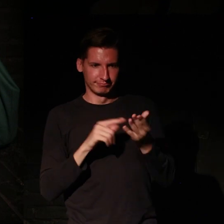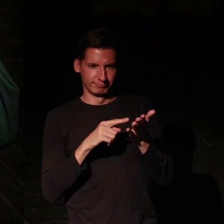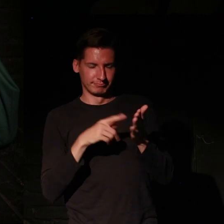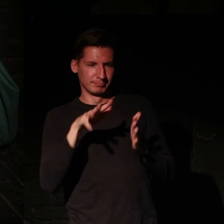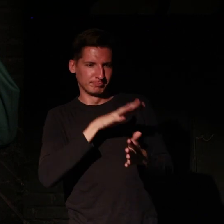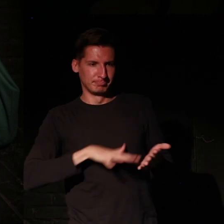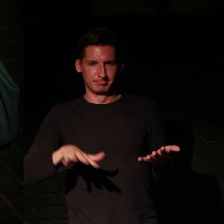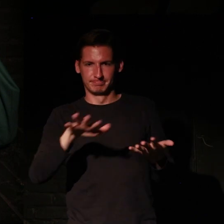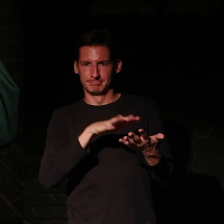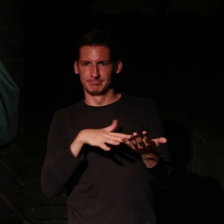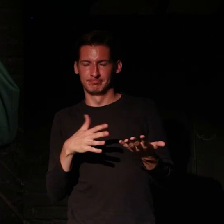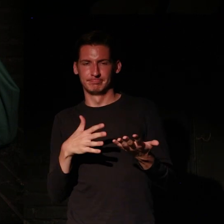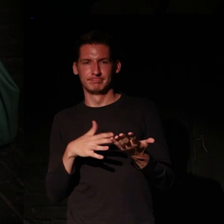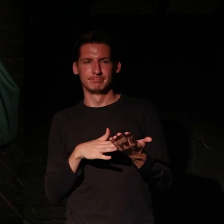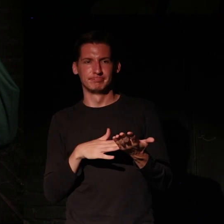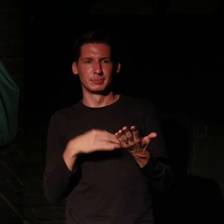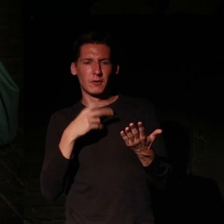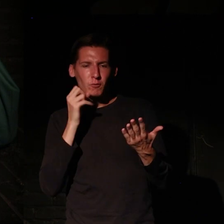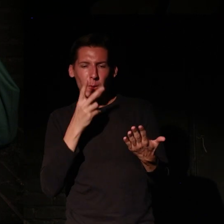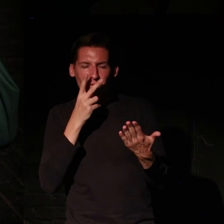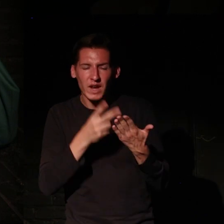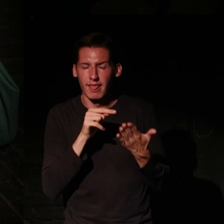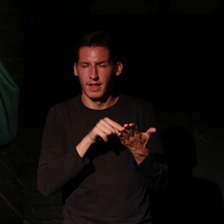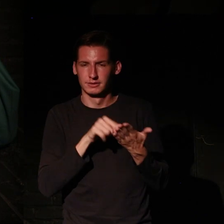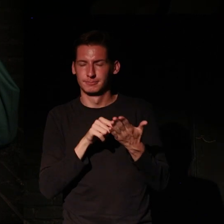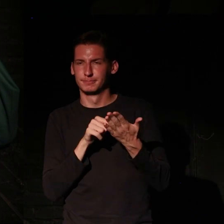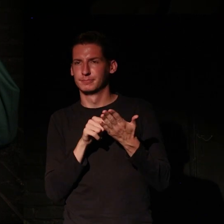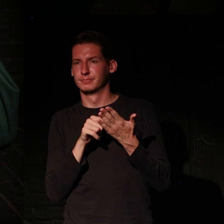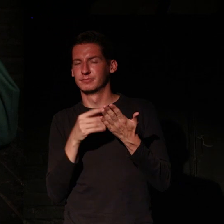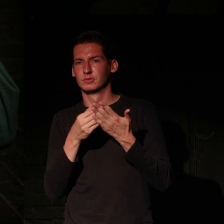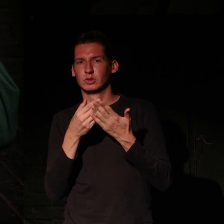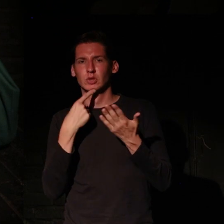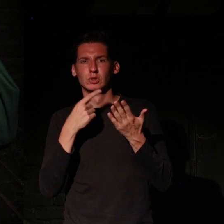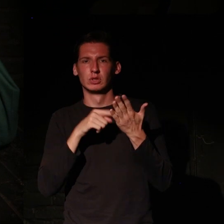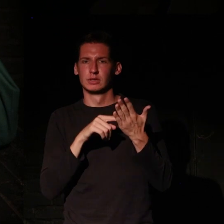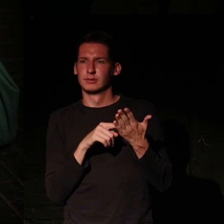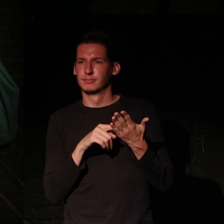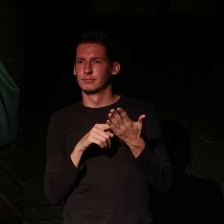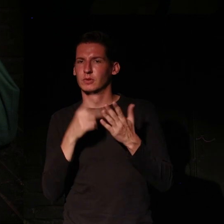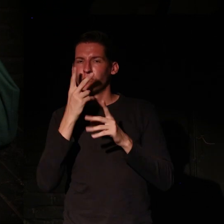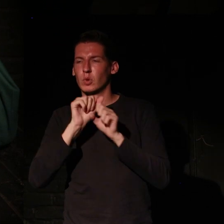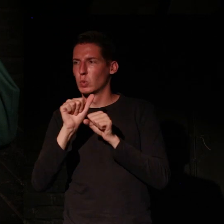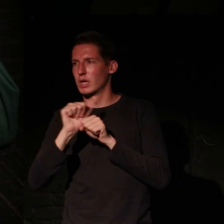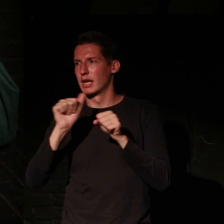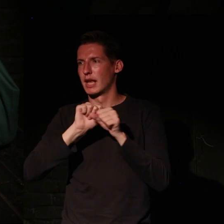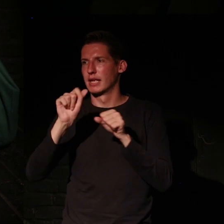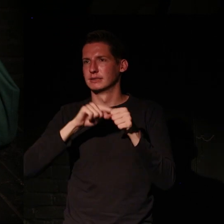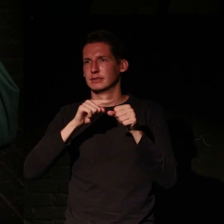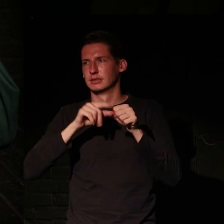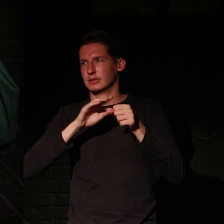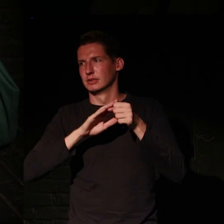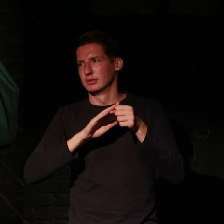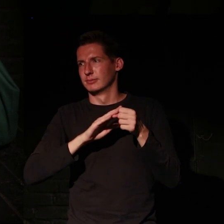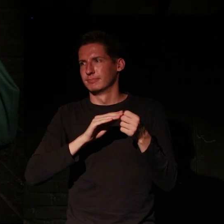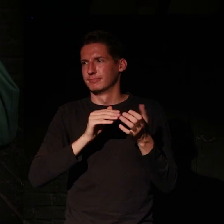mówiliśmy, dopatruje się w większości opresywności wobec kobiet w tych tekstach biblijnych.